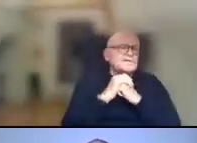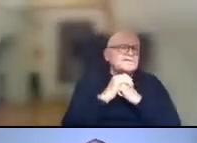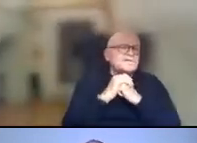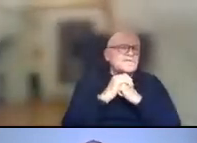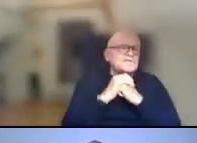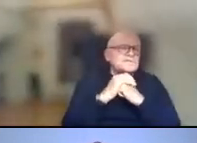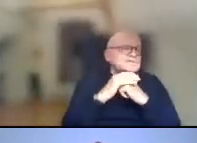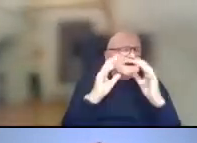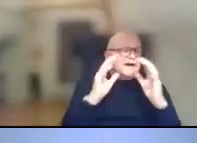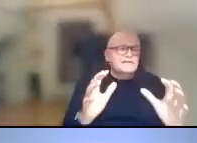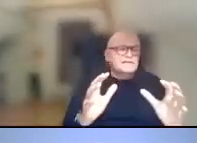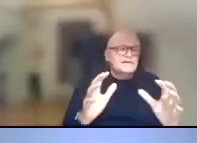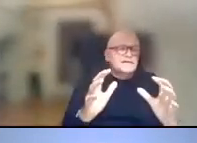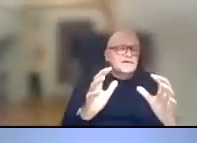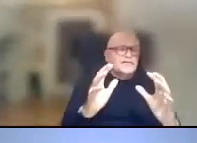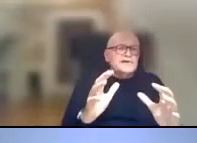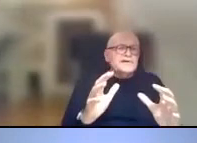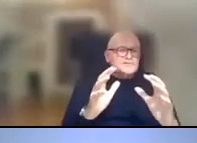schuldunfähig angesehen wurde. Sie sind alle